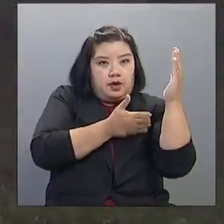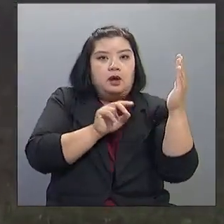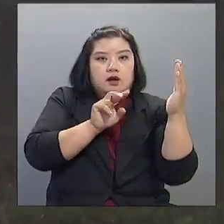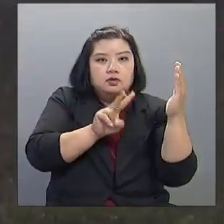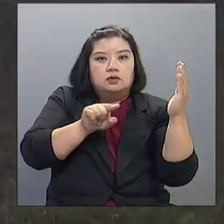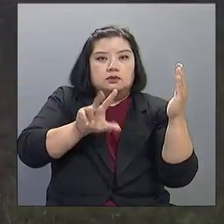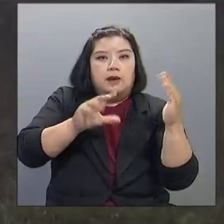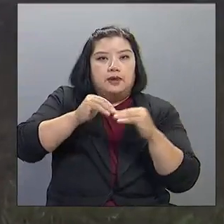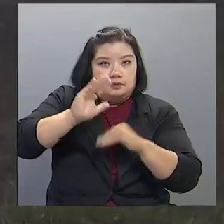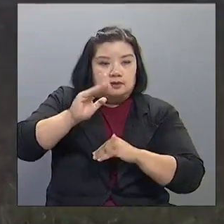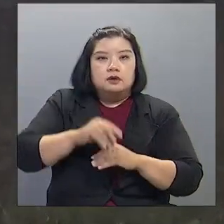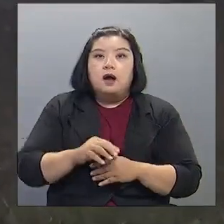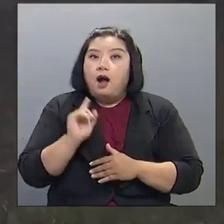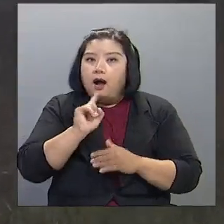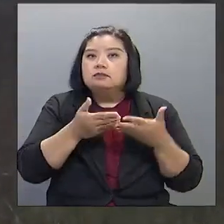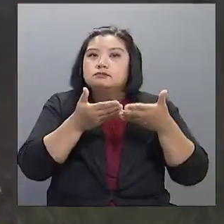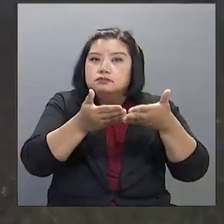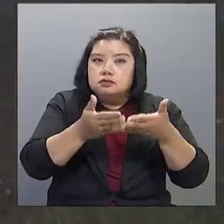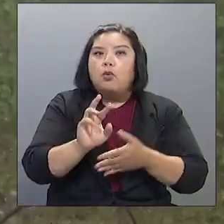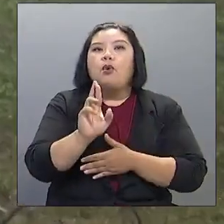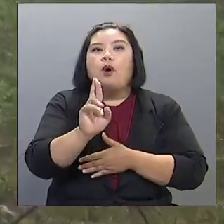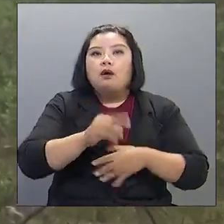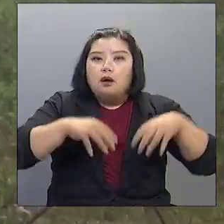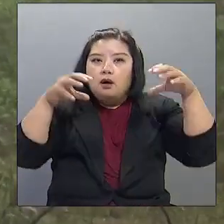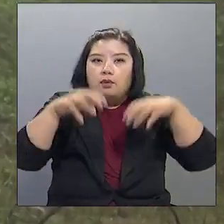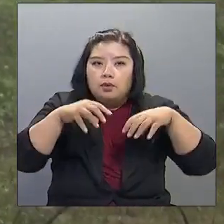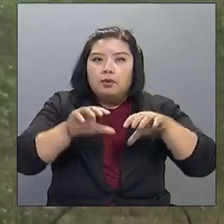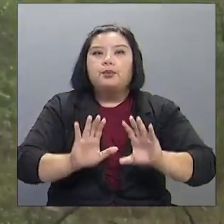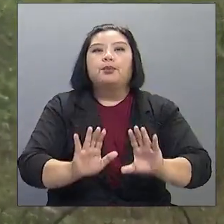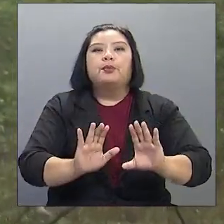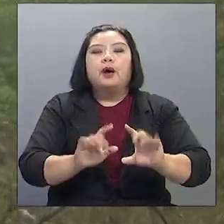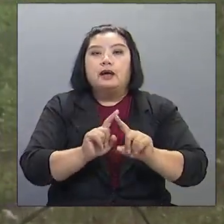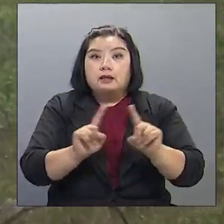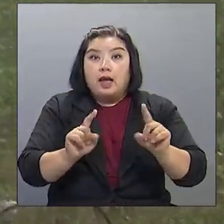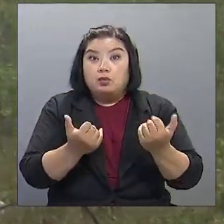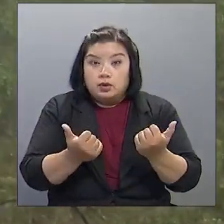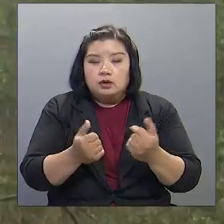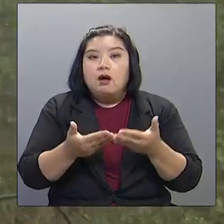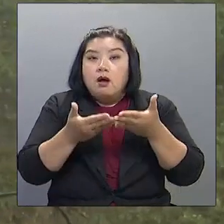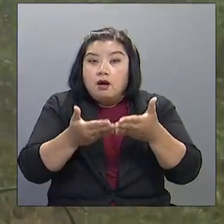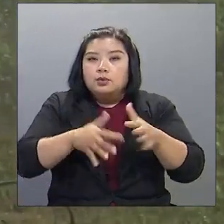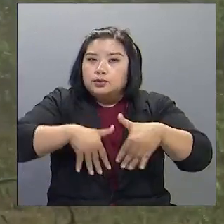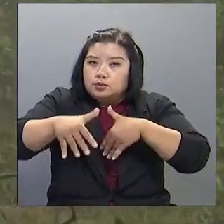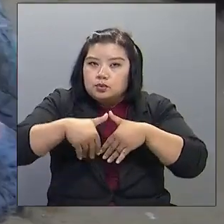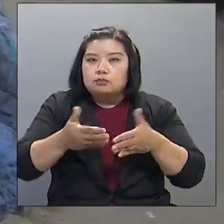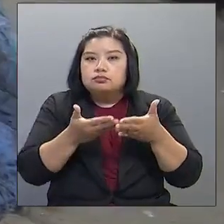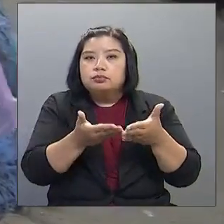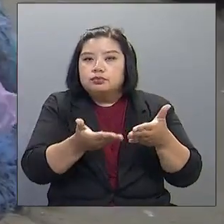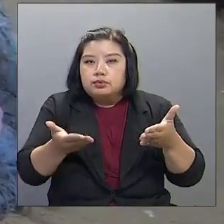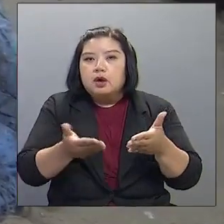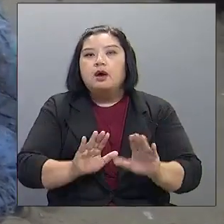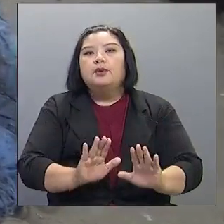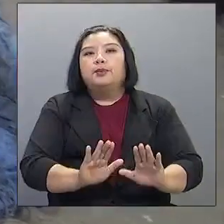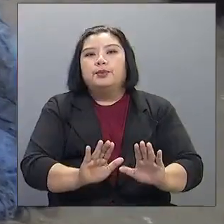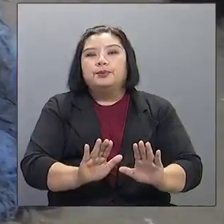เมตรขอให้ชาวเรือหลีกเลี่ยงการเดินเรือบริเวณที่มีฝนฟ้าคะนองนะคะและในระยะนี้เรือเล็กบริเวณทะเลอันดามันควรงดออกจากฝั่งด้ว